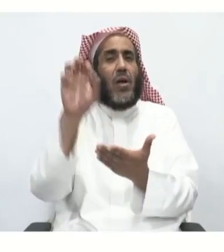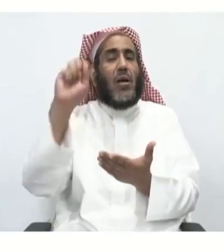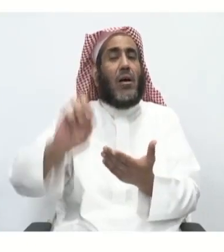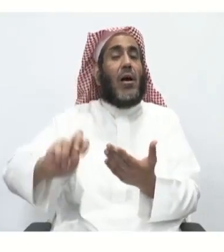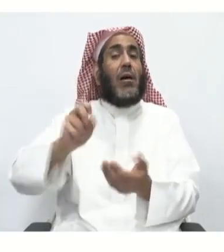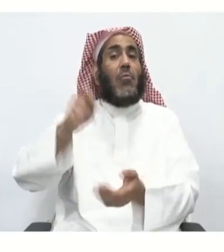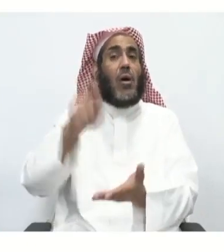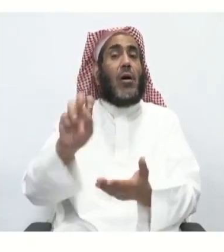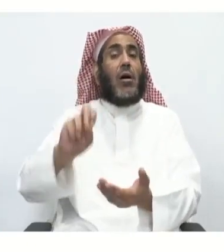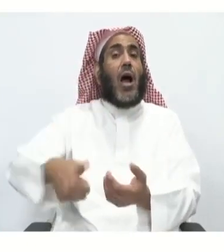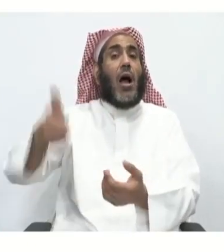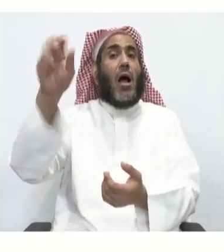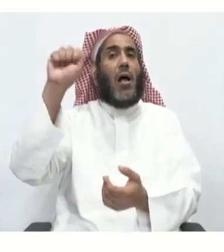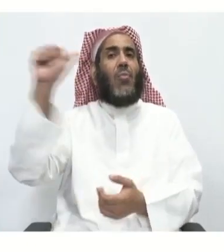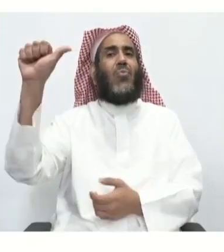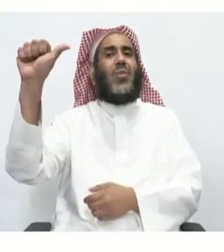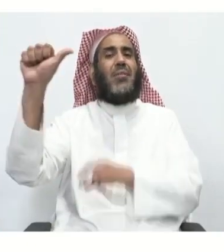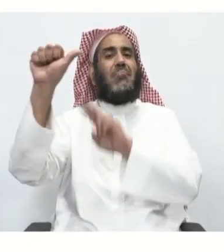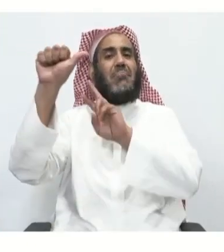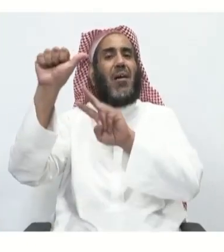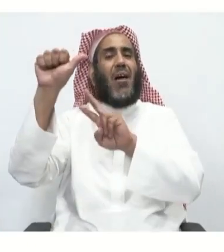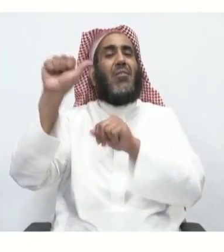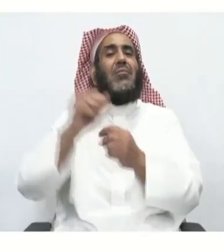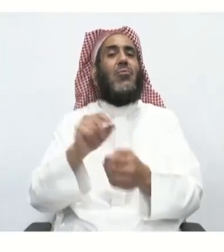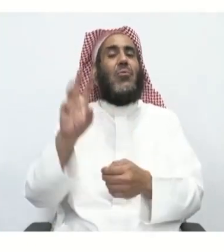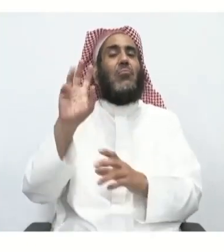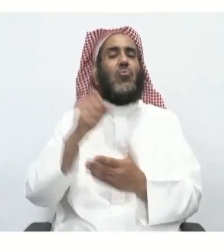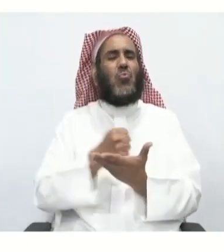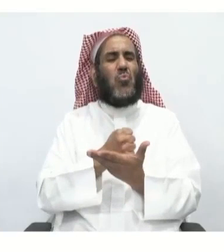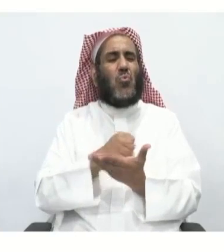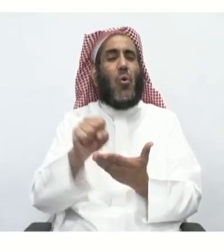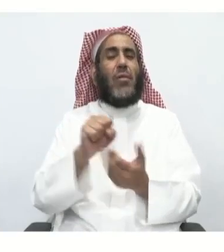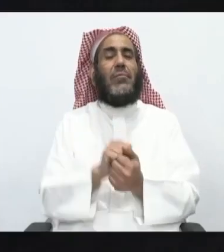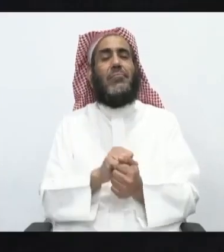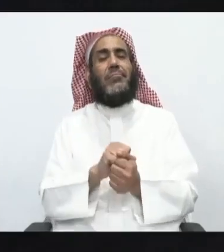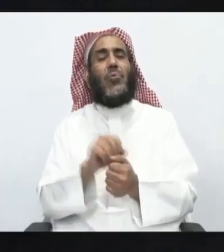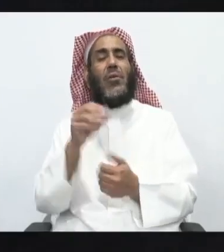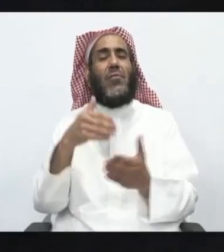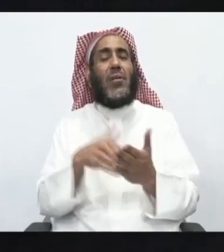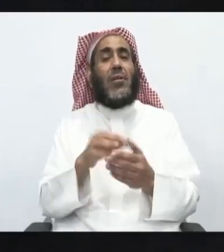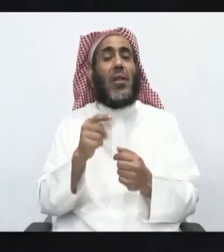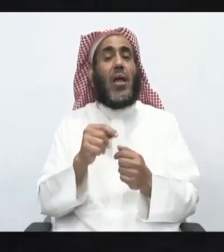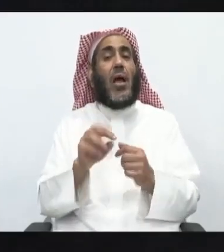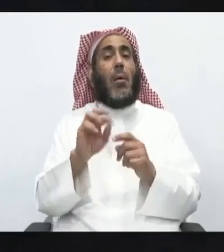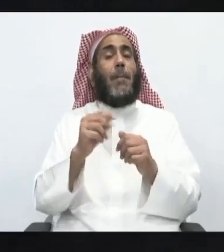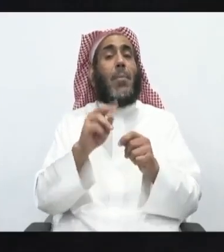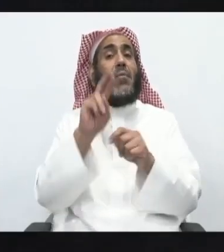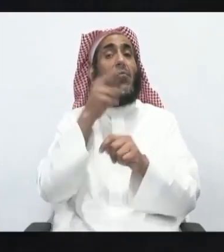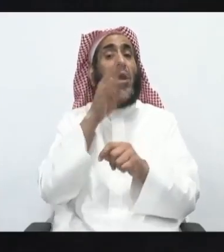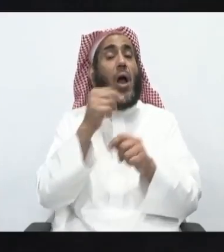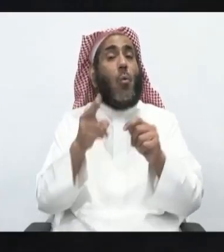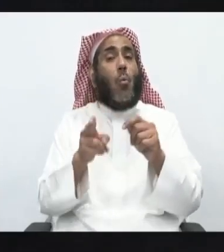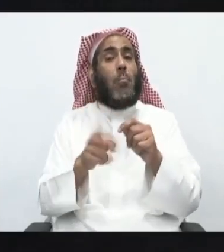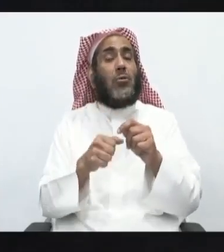القاضي هنا قاض وقاض هنا تحذف طبعا هوذا يحذف متى اذا كان مرفوعا او مجرورا